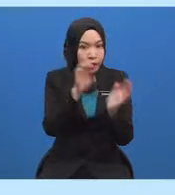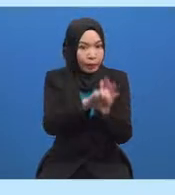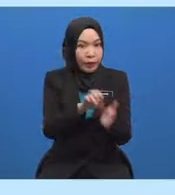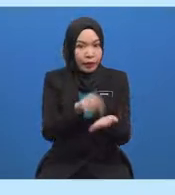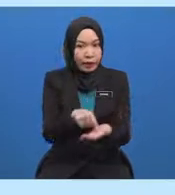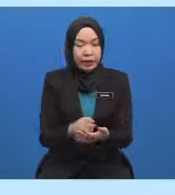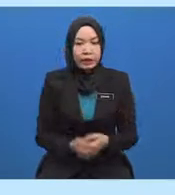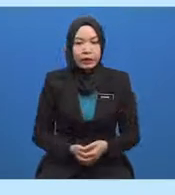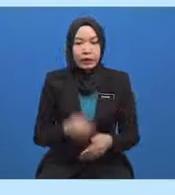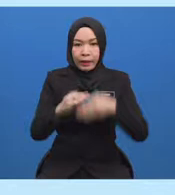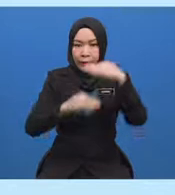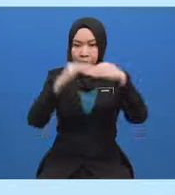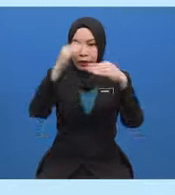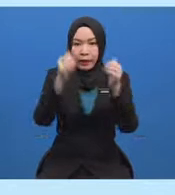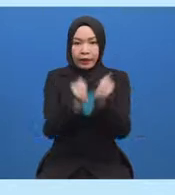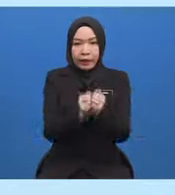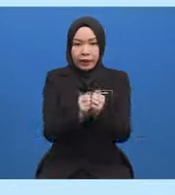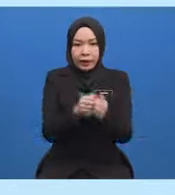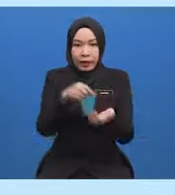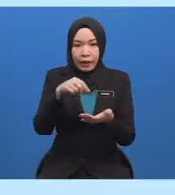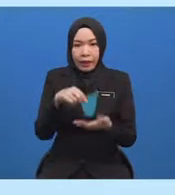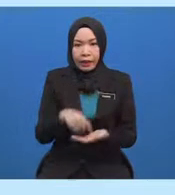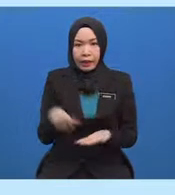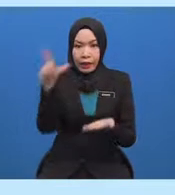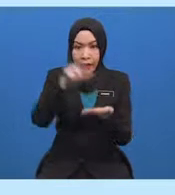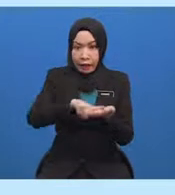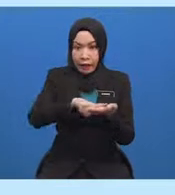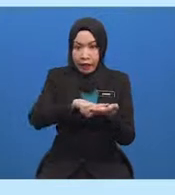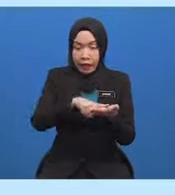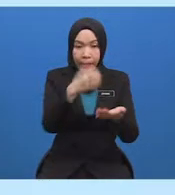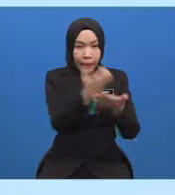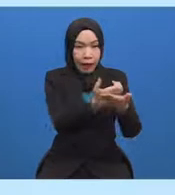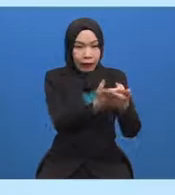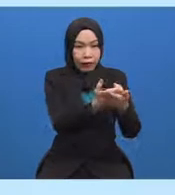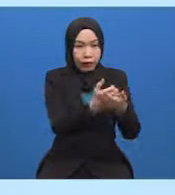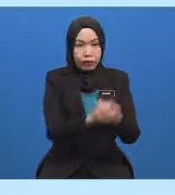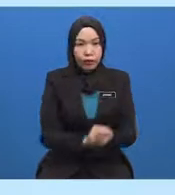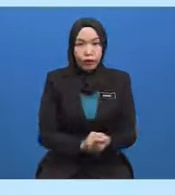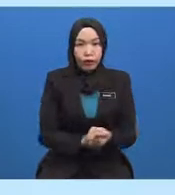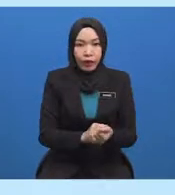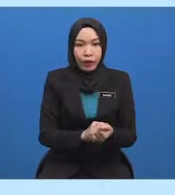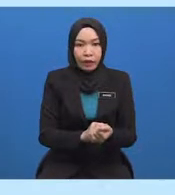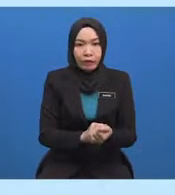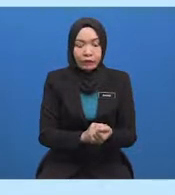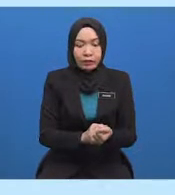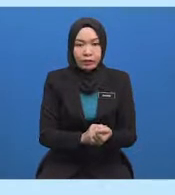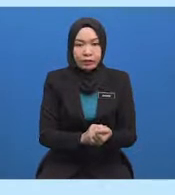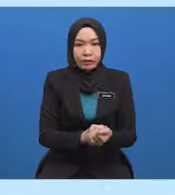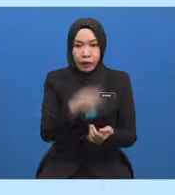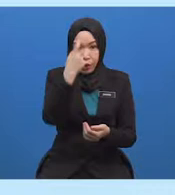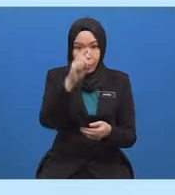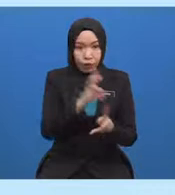Banner dengan mengisi batuan kedalam sangkar atau jejaring dawai untuk kawalan hakisan